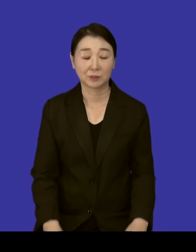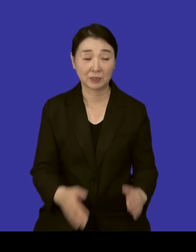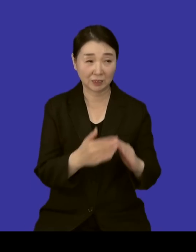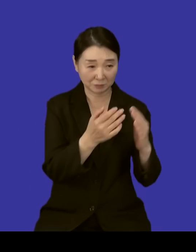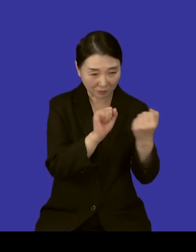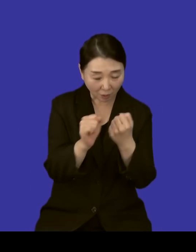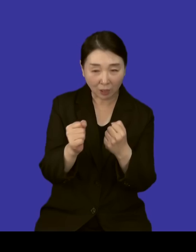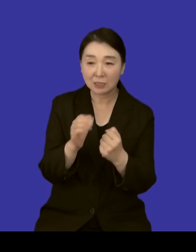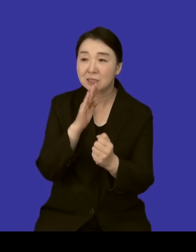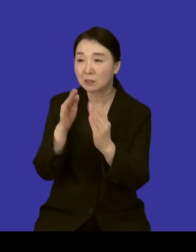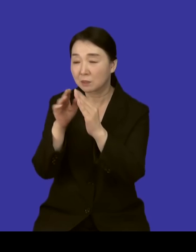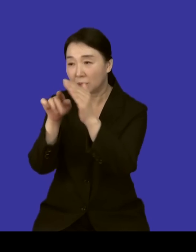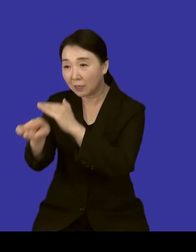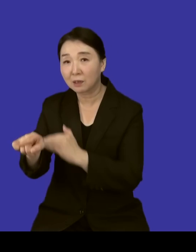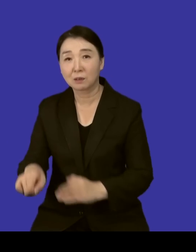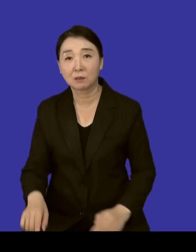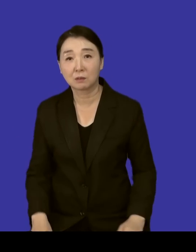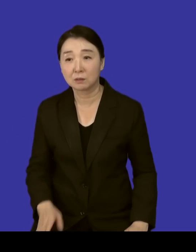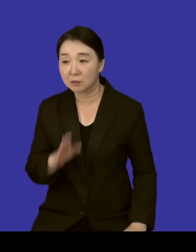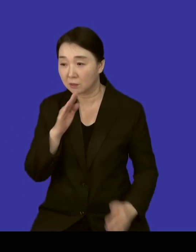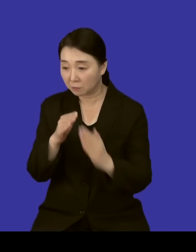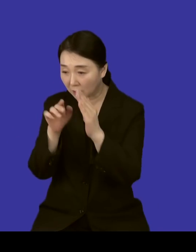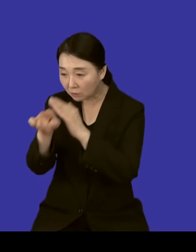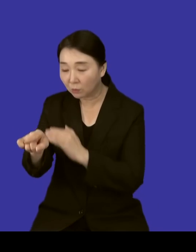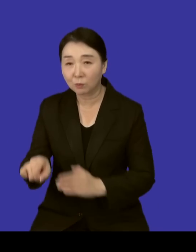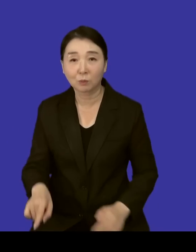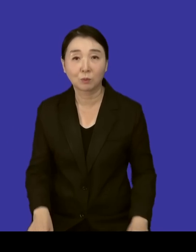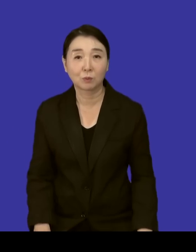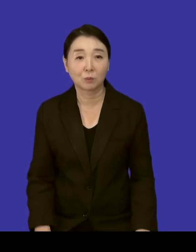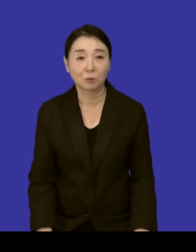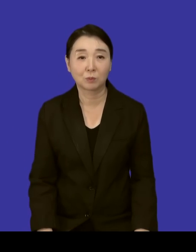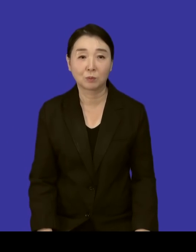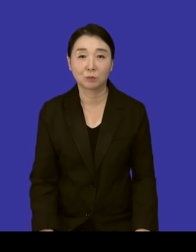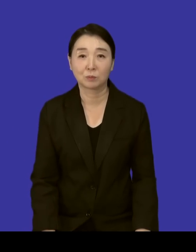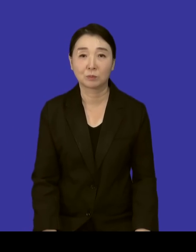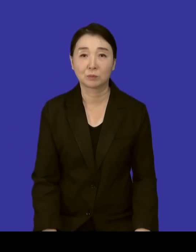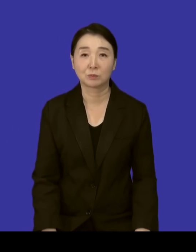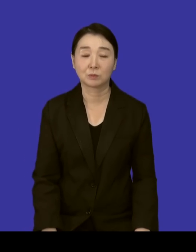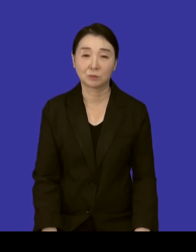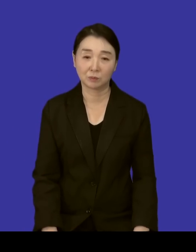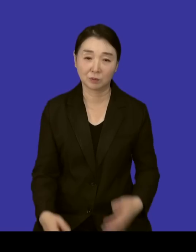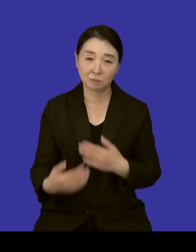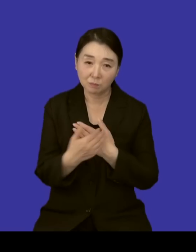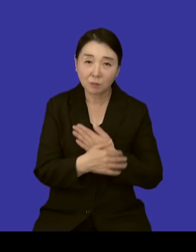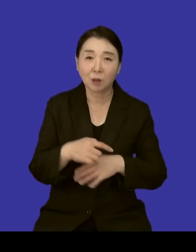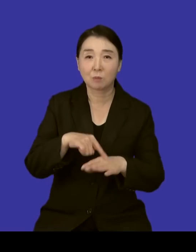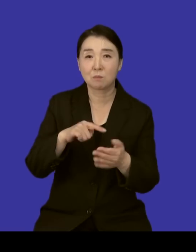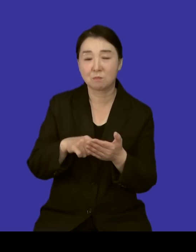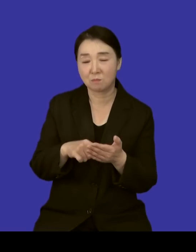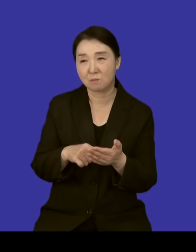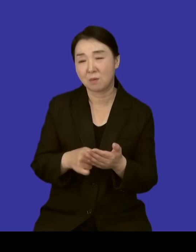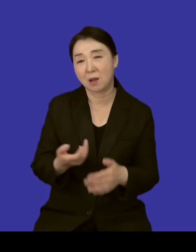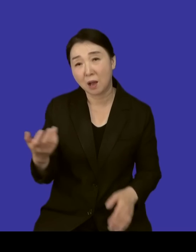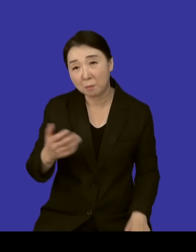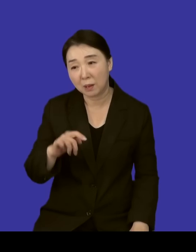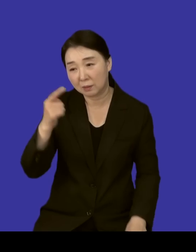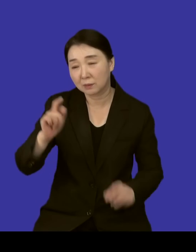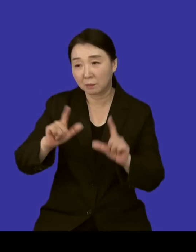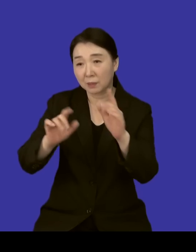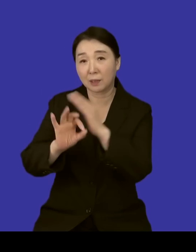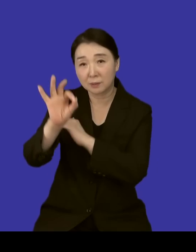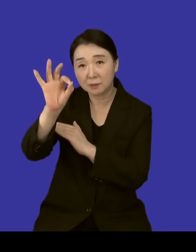집을 나와가지고 친정에 왔는데 너무 이제 뭔가 마음이 아프잖아요. 예. 그 다음 날 아침에